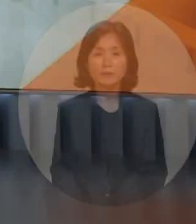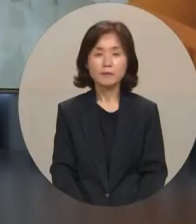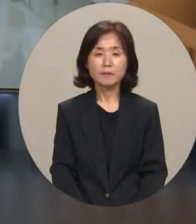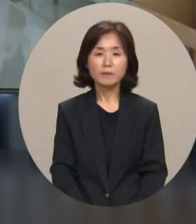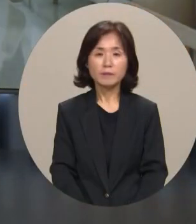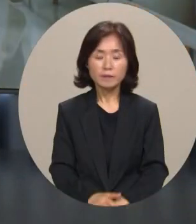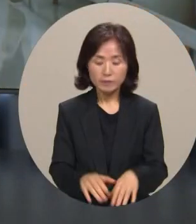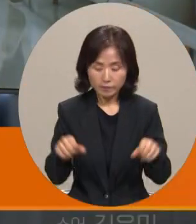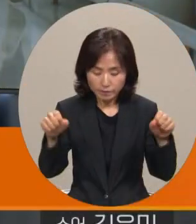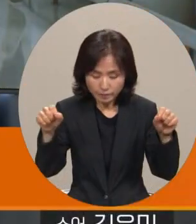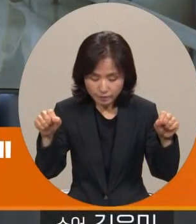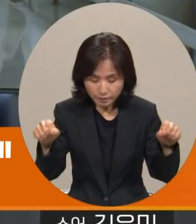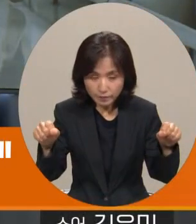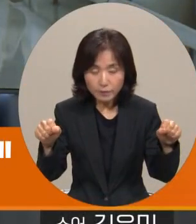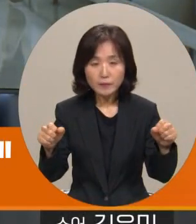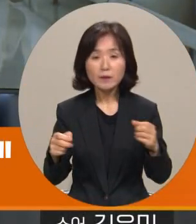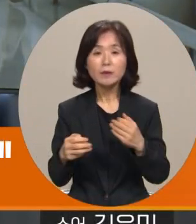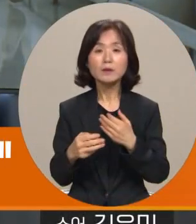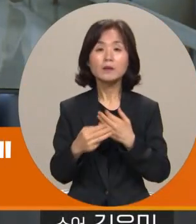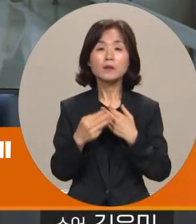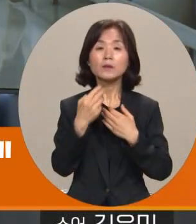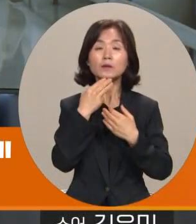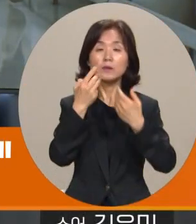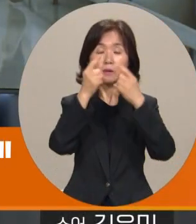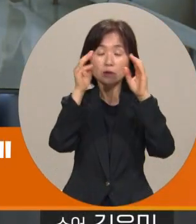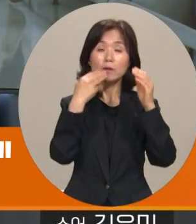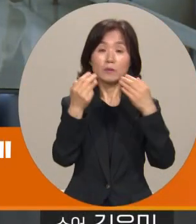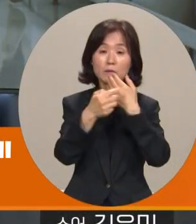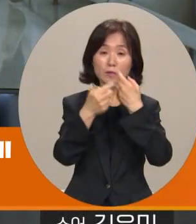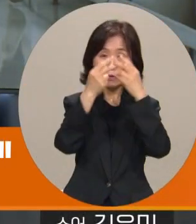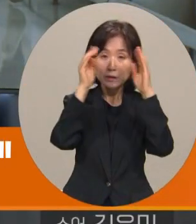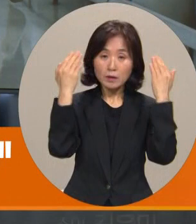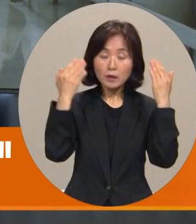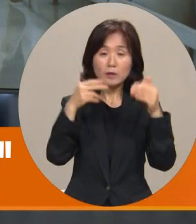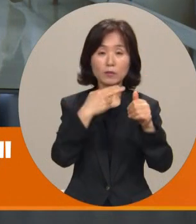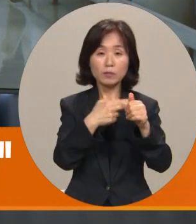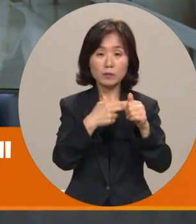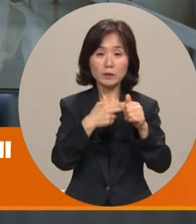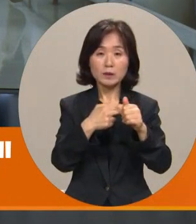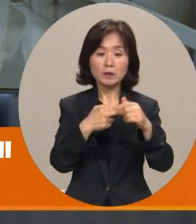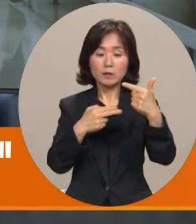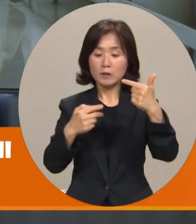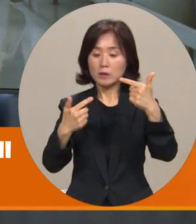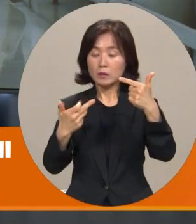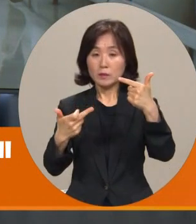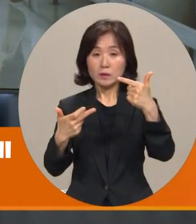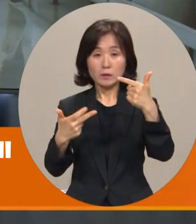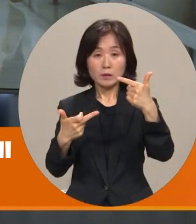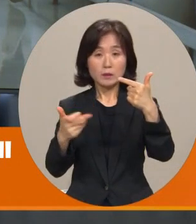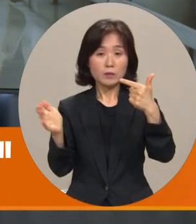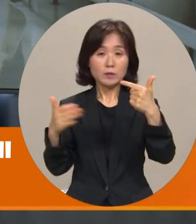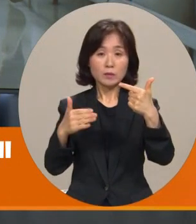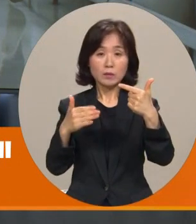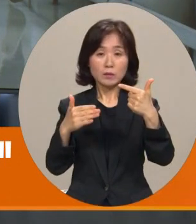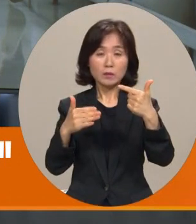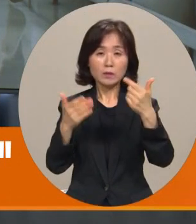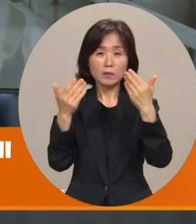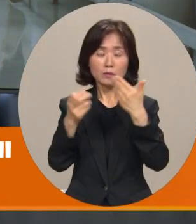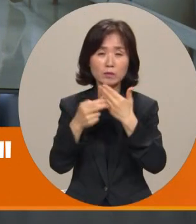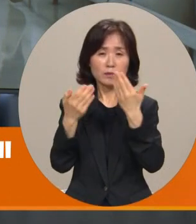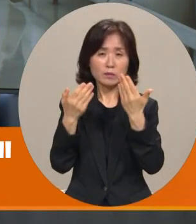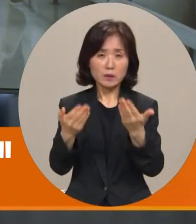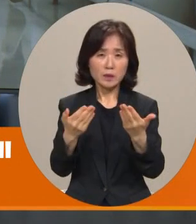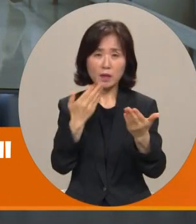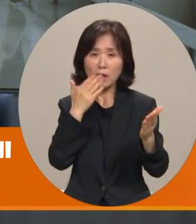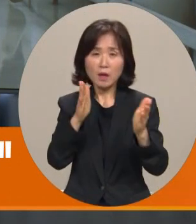서울대 의대와 병원 교수들이 17일부터 집단 휴진을 예고한 데 이어 대한의사협회도 18일부터